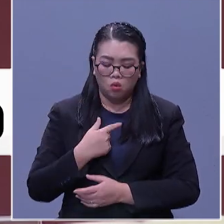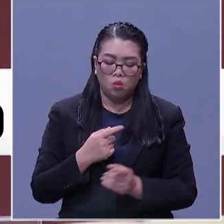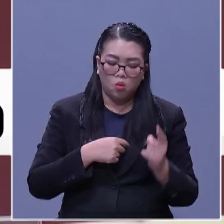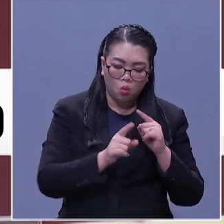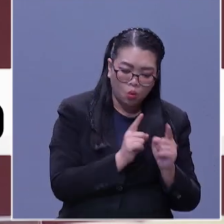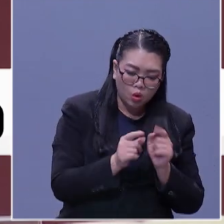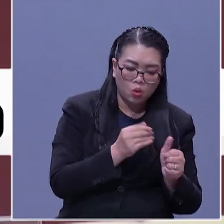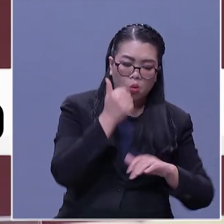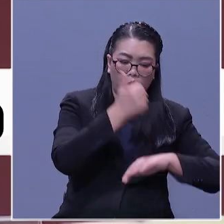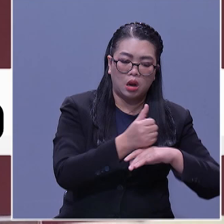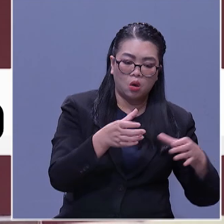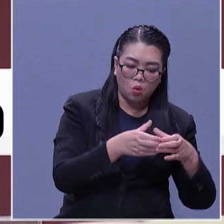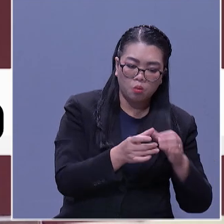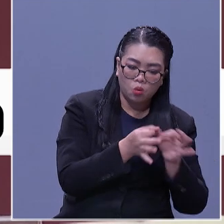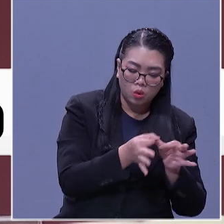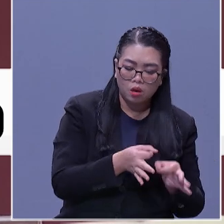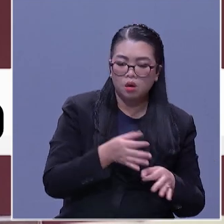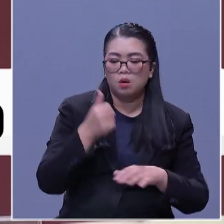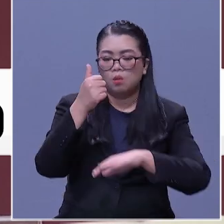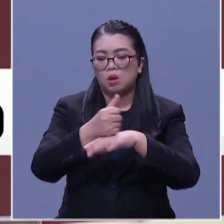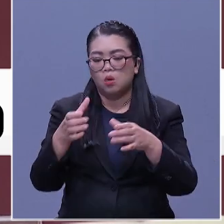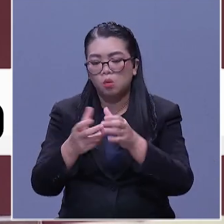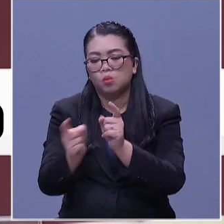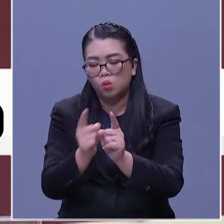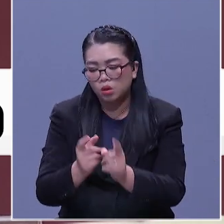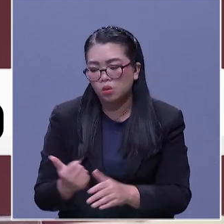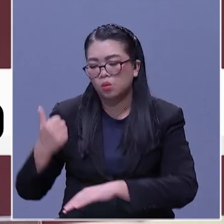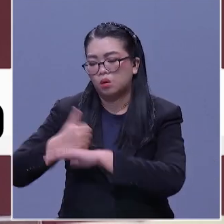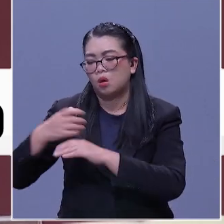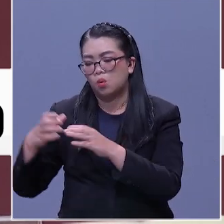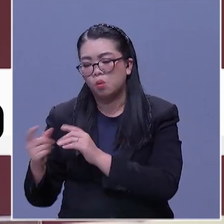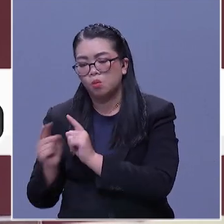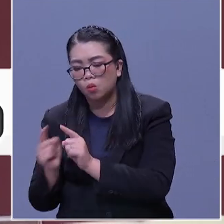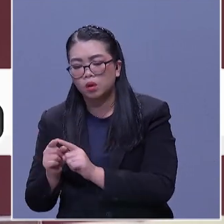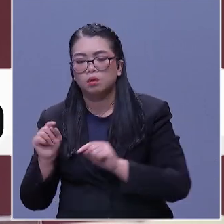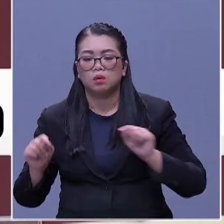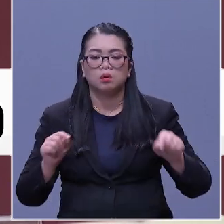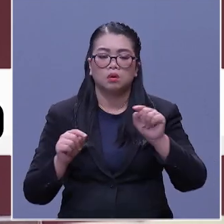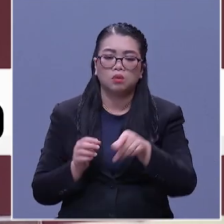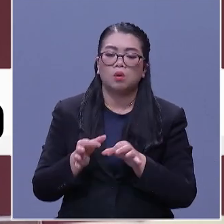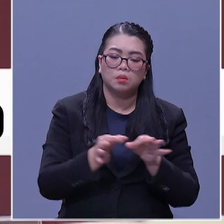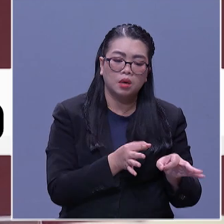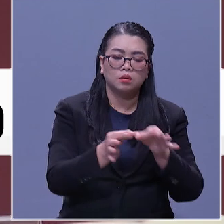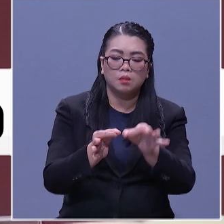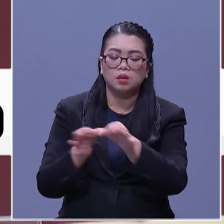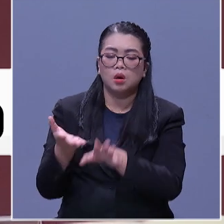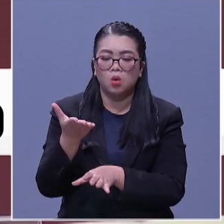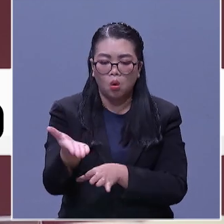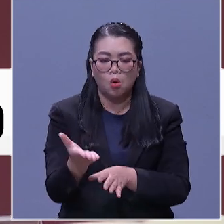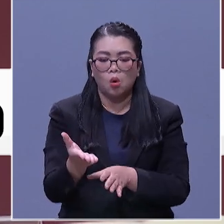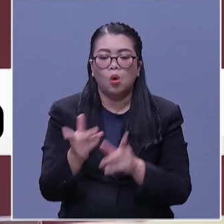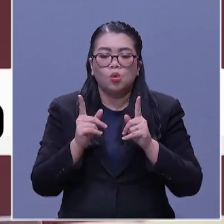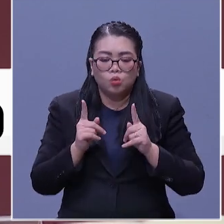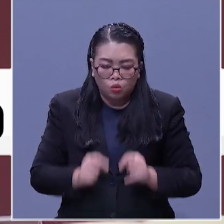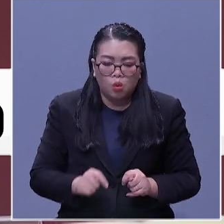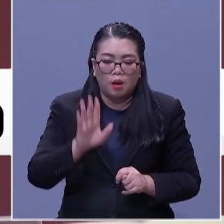เนี่ยก็คงไม่สามารถจกลับจะเจรจากับกลุ่มฮามาสกลุ่มเดียวได้อาจจะต้องเอ่อแยก